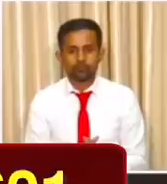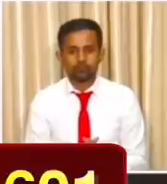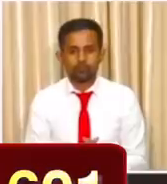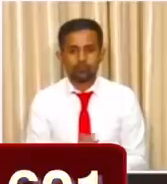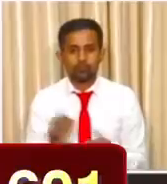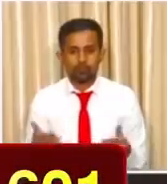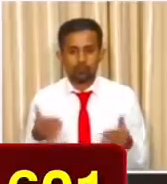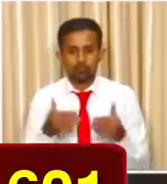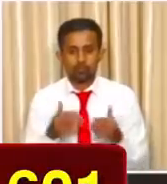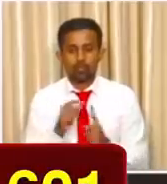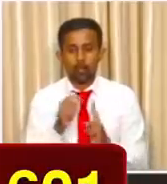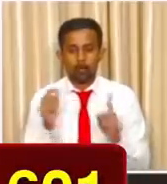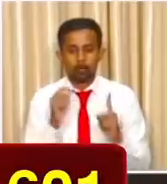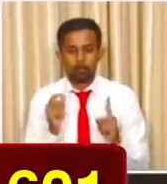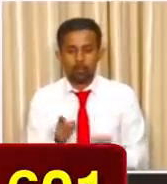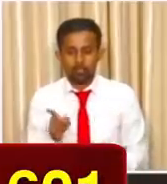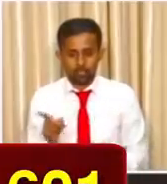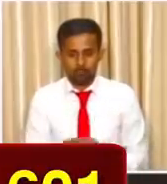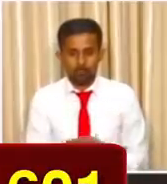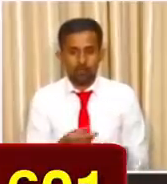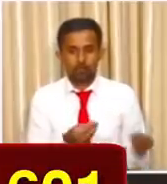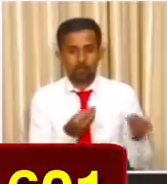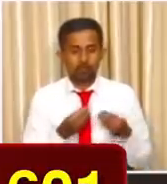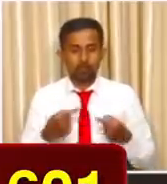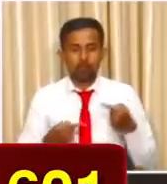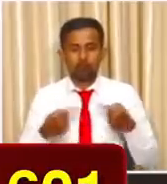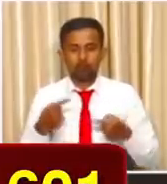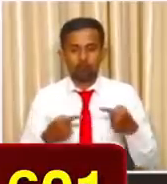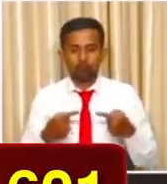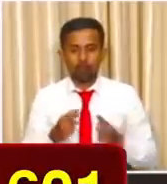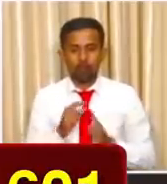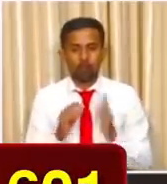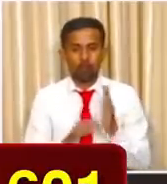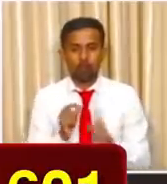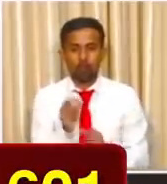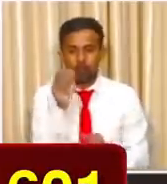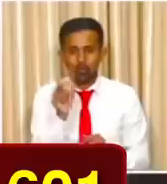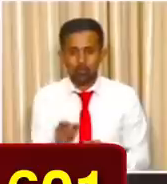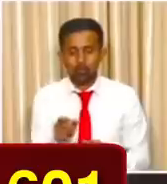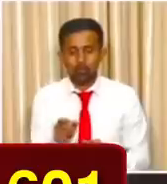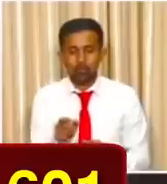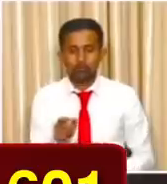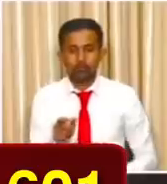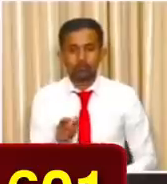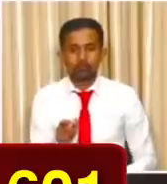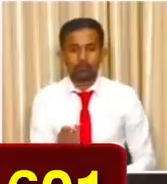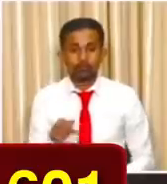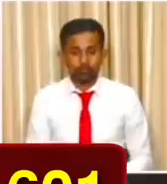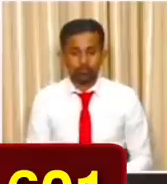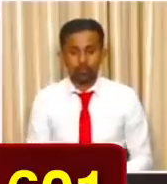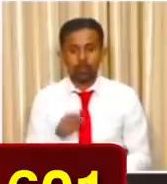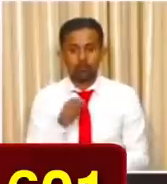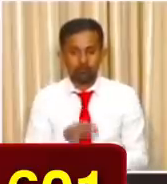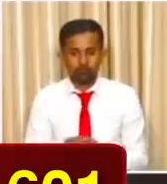අද පාර්ලිමේන්තුවේ දවසක් වෙන් කරලා මේ විවාදේ ගරු මන්ත්‍රීතුමනි යම් මේ